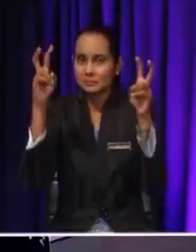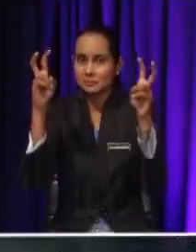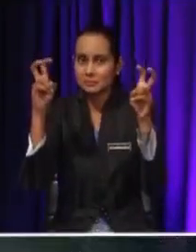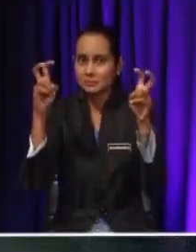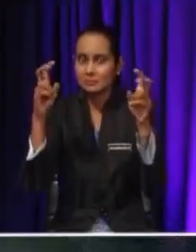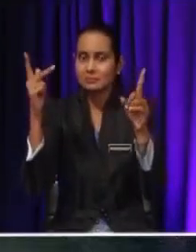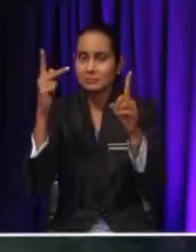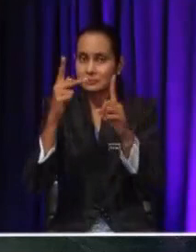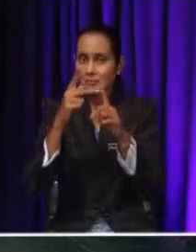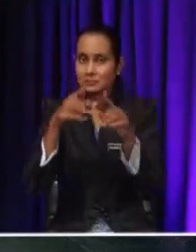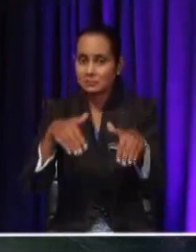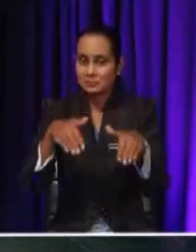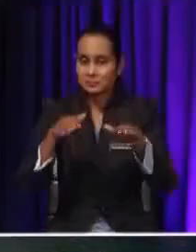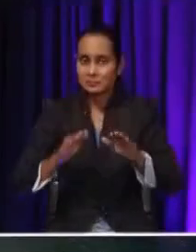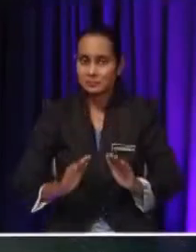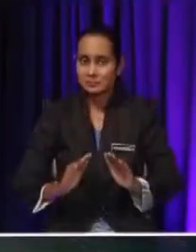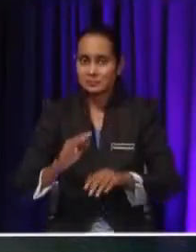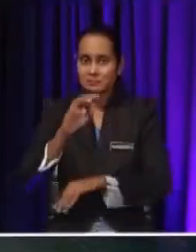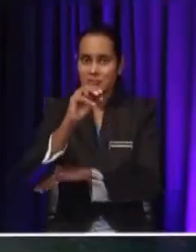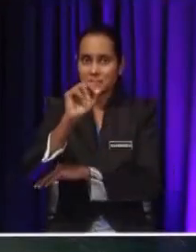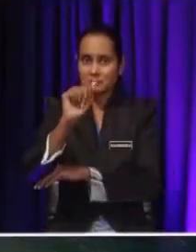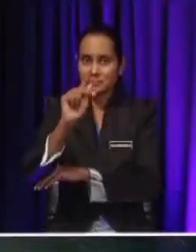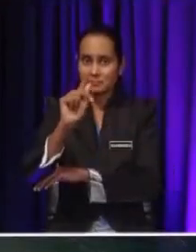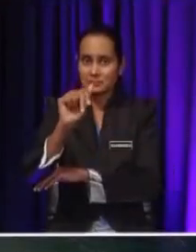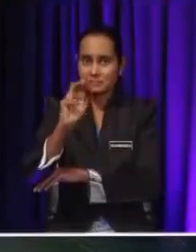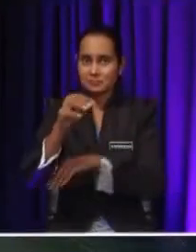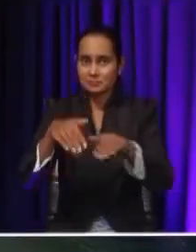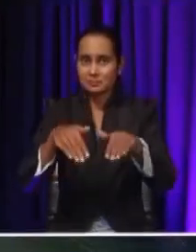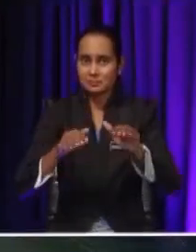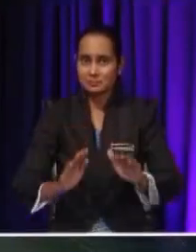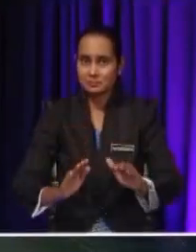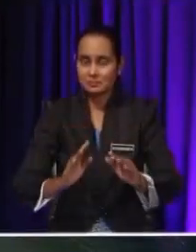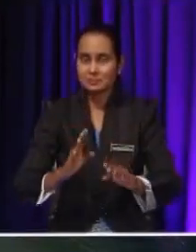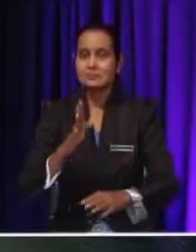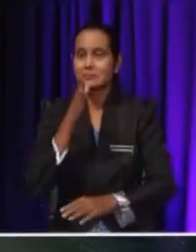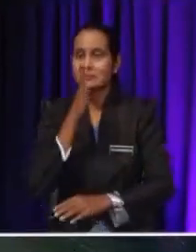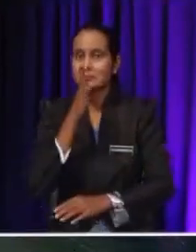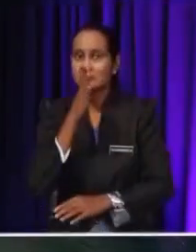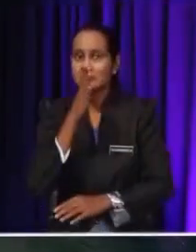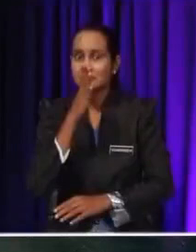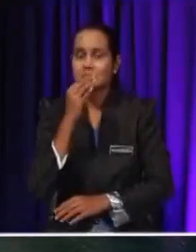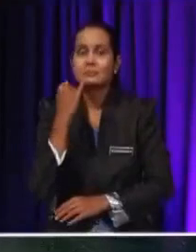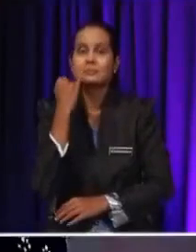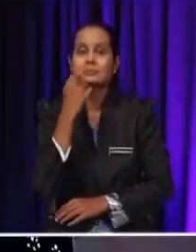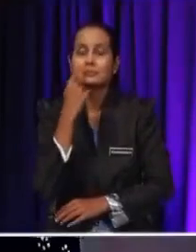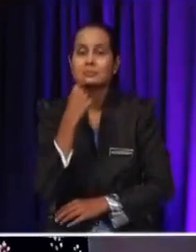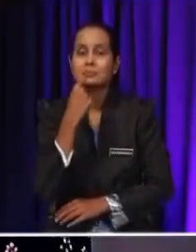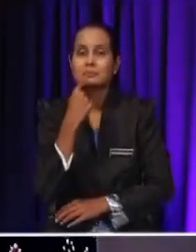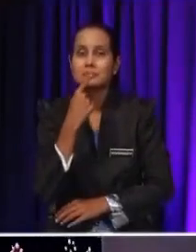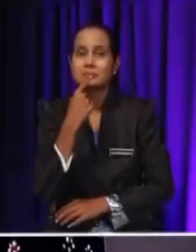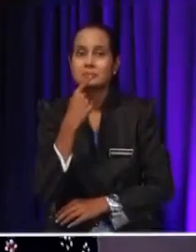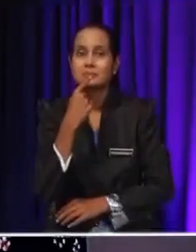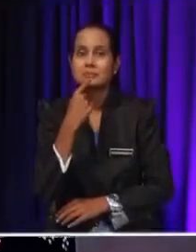Bondek ini Siapakah yang menghasilkan ataupun Ilham daripada siapa yaitu saya Perkenalkan